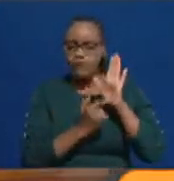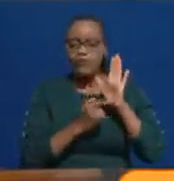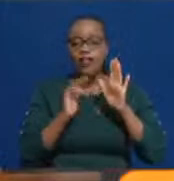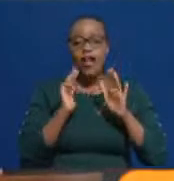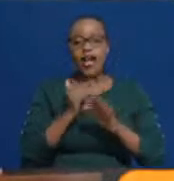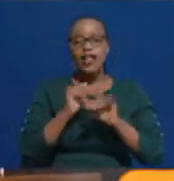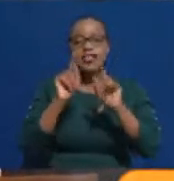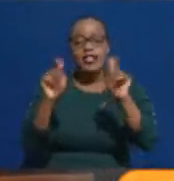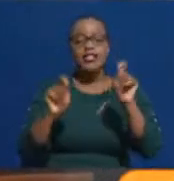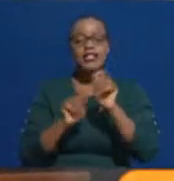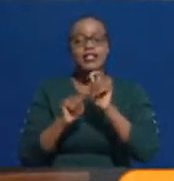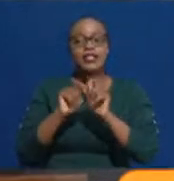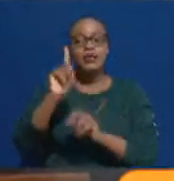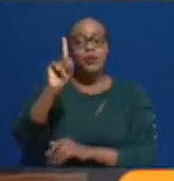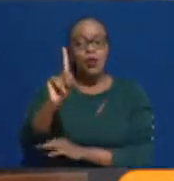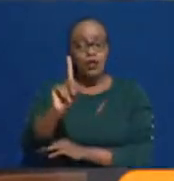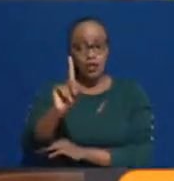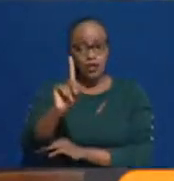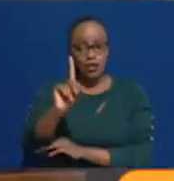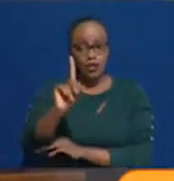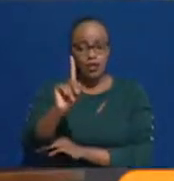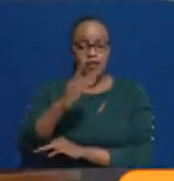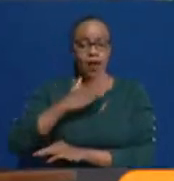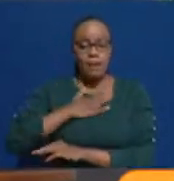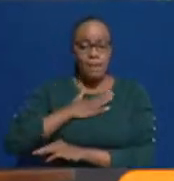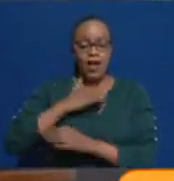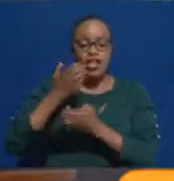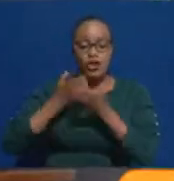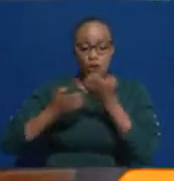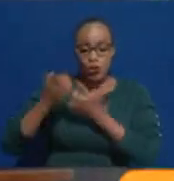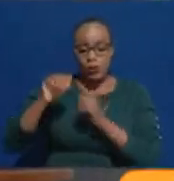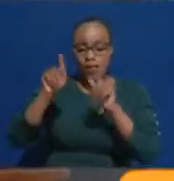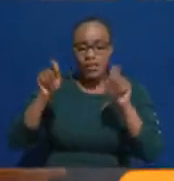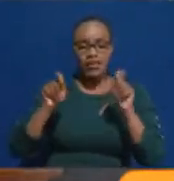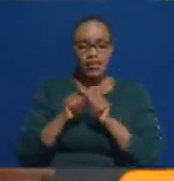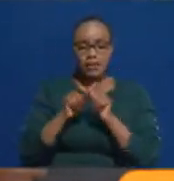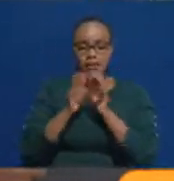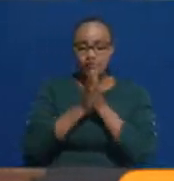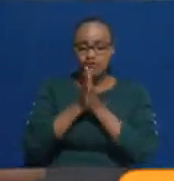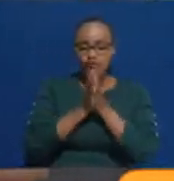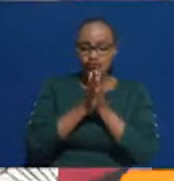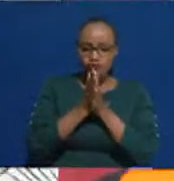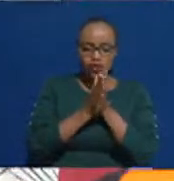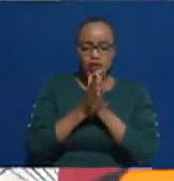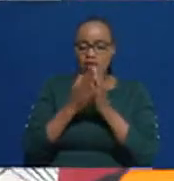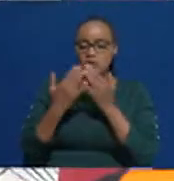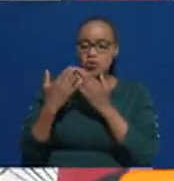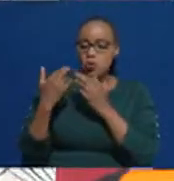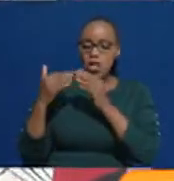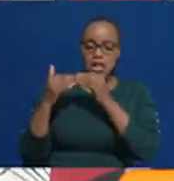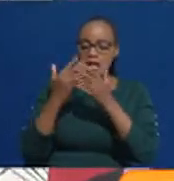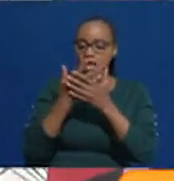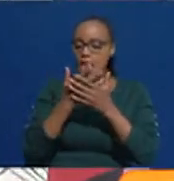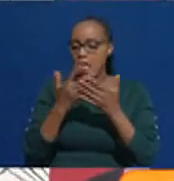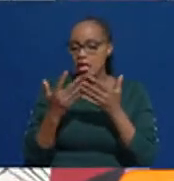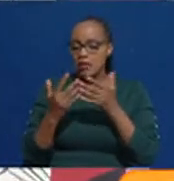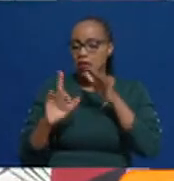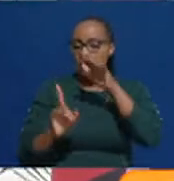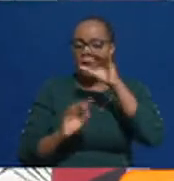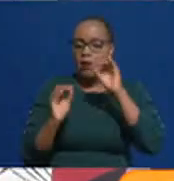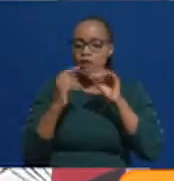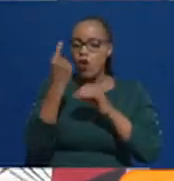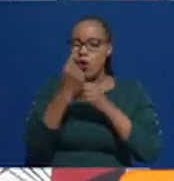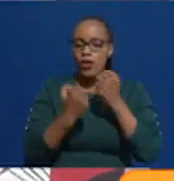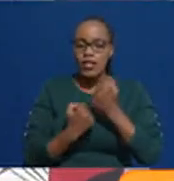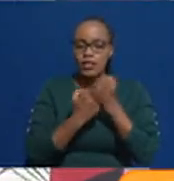team. And my economic team is not interested in running any ministry. They just want to assist you